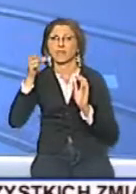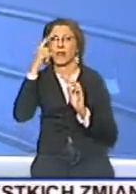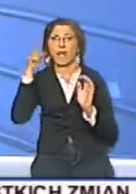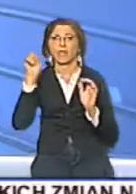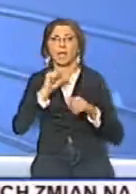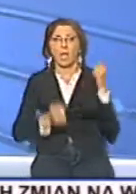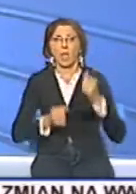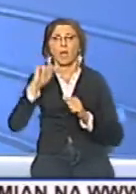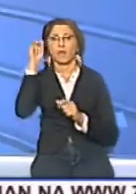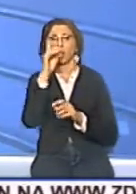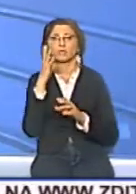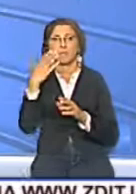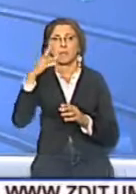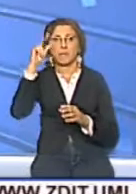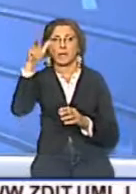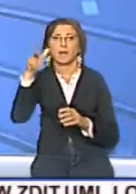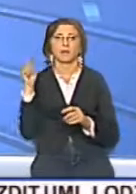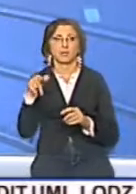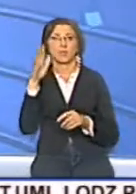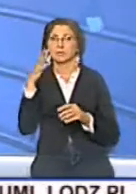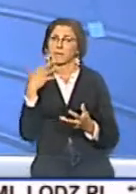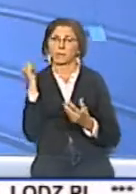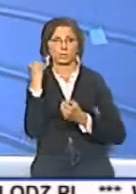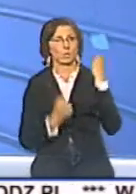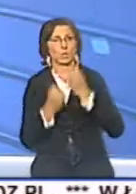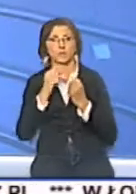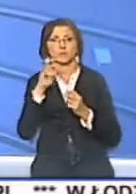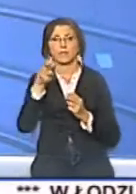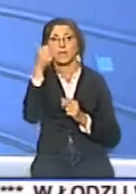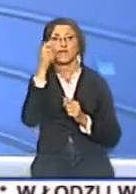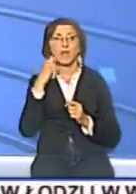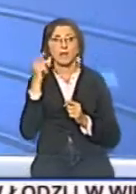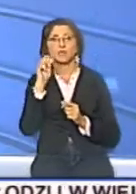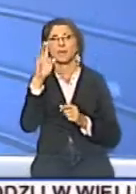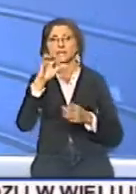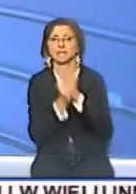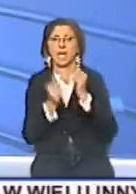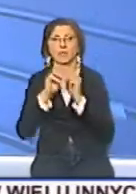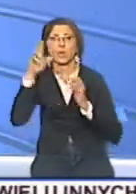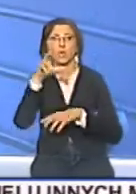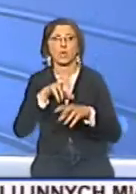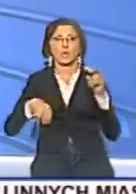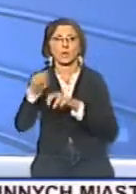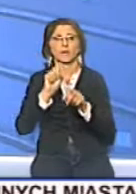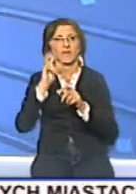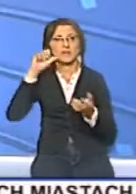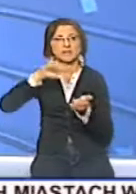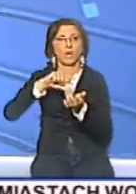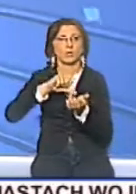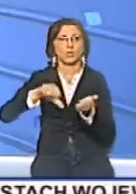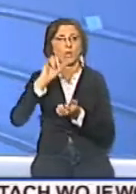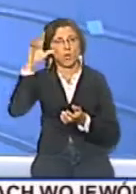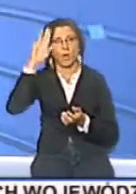główni kierowcy i pasażerowie MPK muszą się liczyć z utrudnieniami. 1 lipca wchodzą w życie zmiany w ruchu w ścisłym centrum